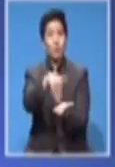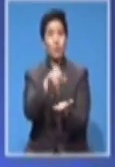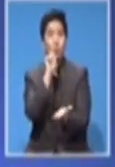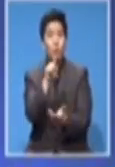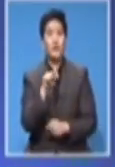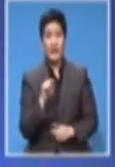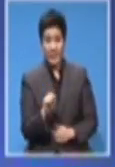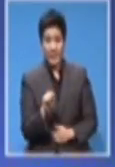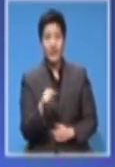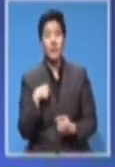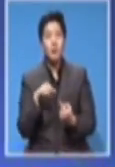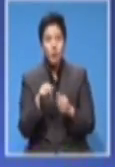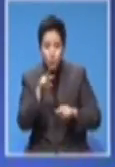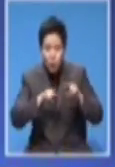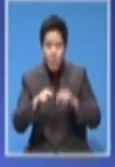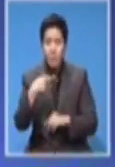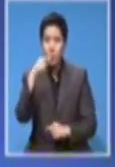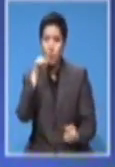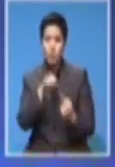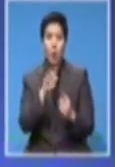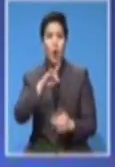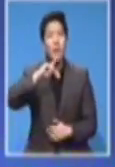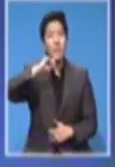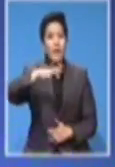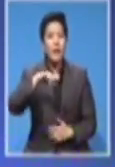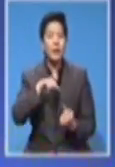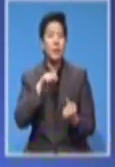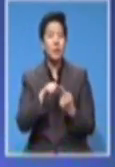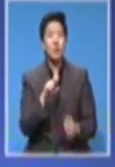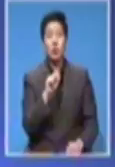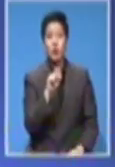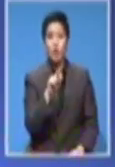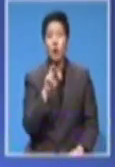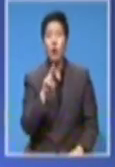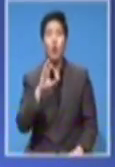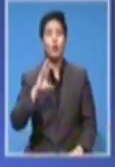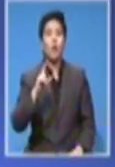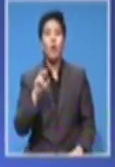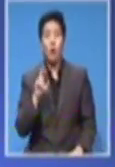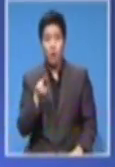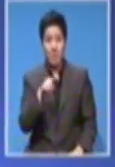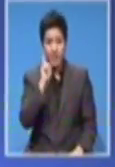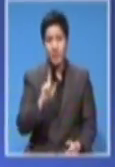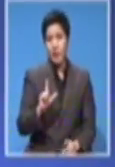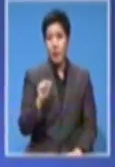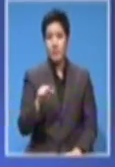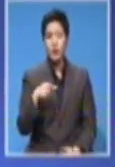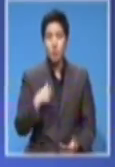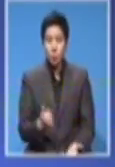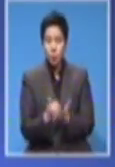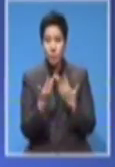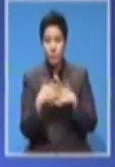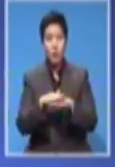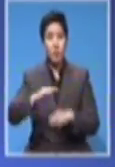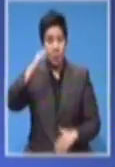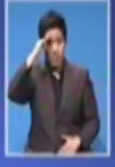การในการรักษาผลประโยชน์ของชาติทางทะเลสรชลนะครับเป็นหน่วยงานหลักร่วมกับสำนักงานตำรวจแห่งช